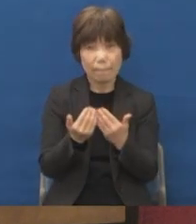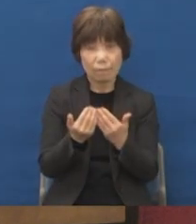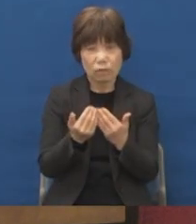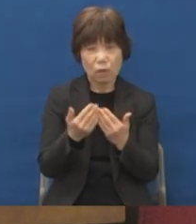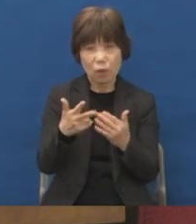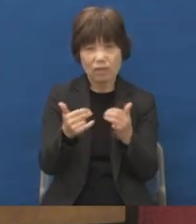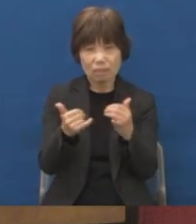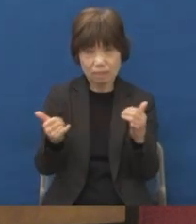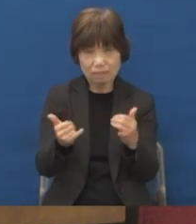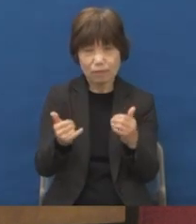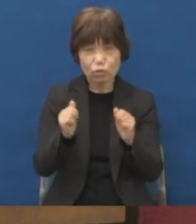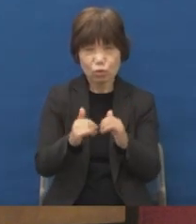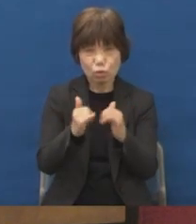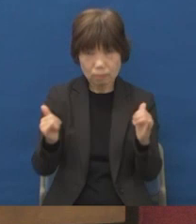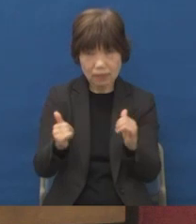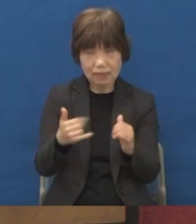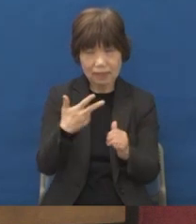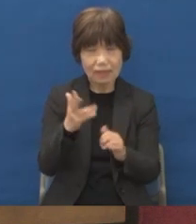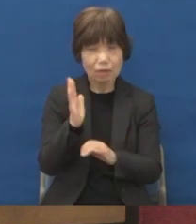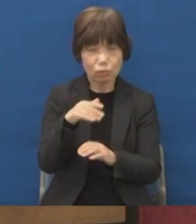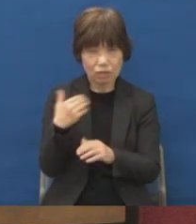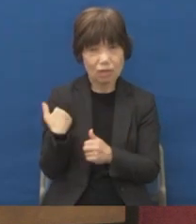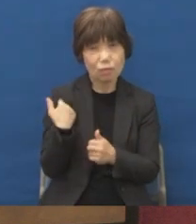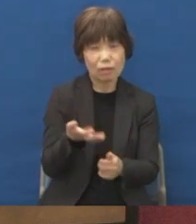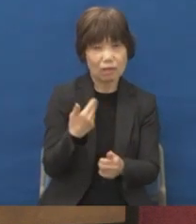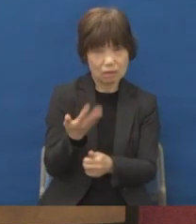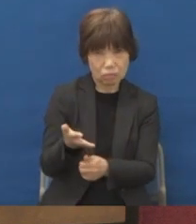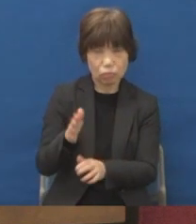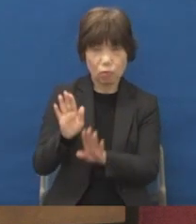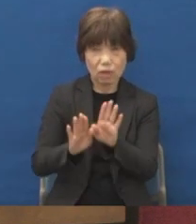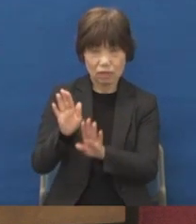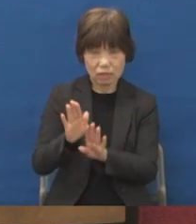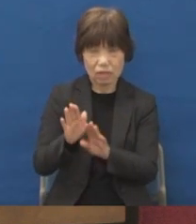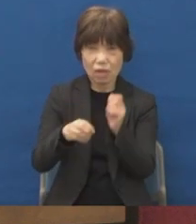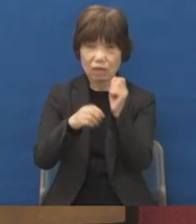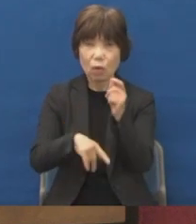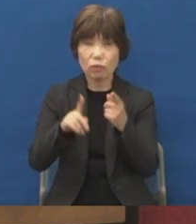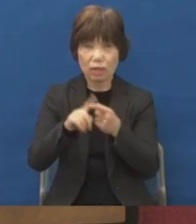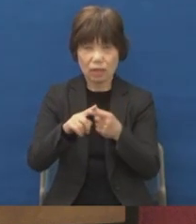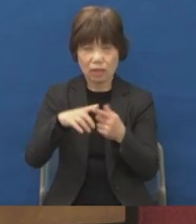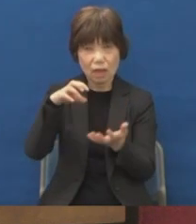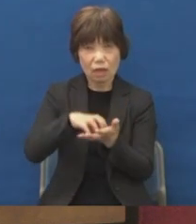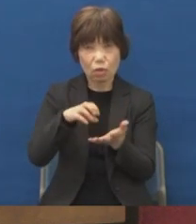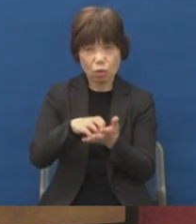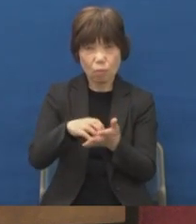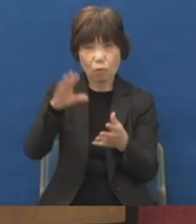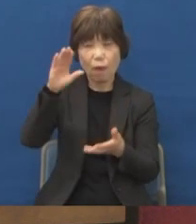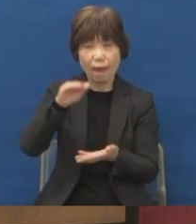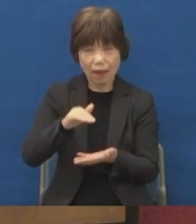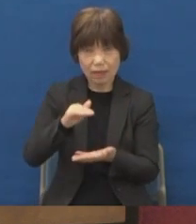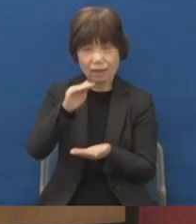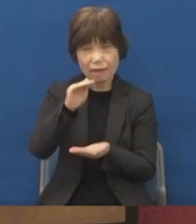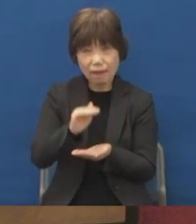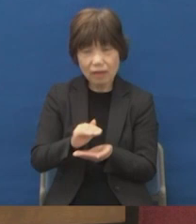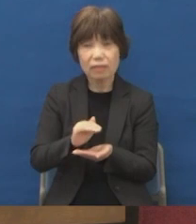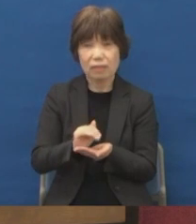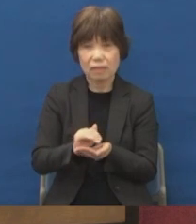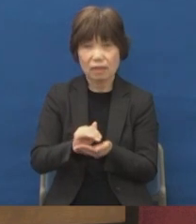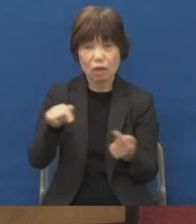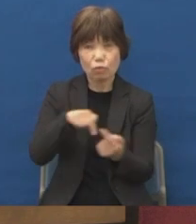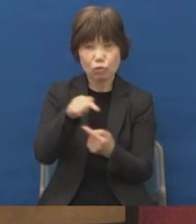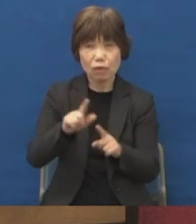は変わっていません。これでは抜本的にゴミを減らし循環型社会を構築することはでき